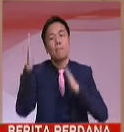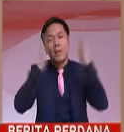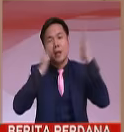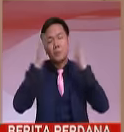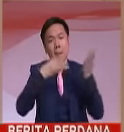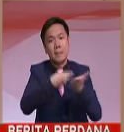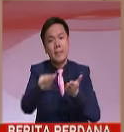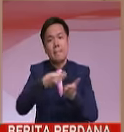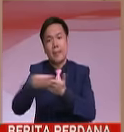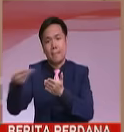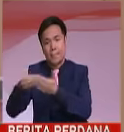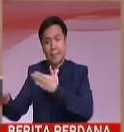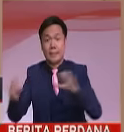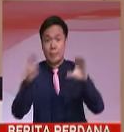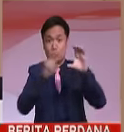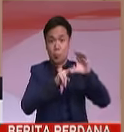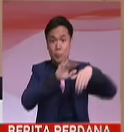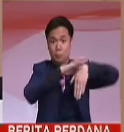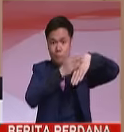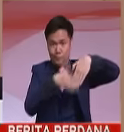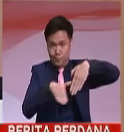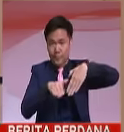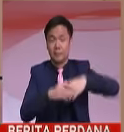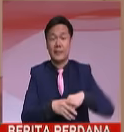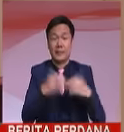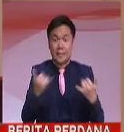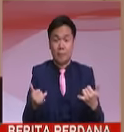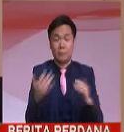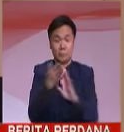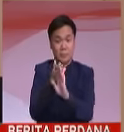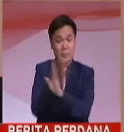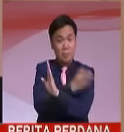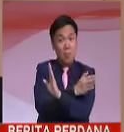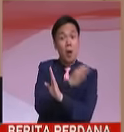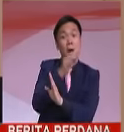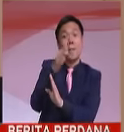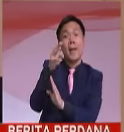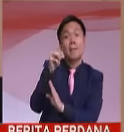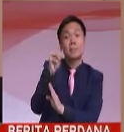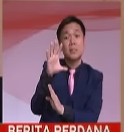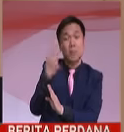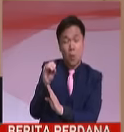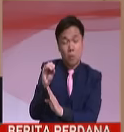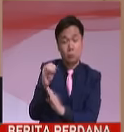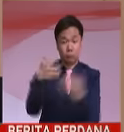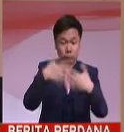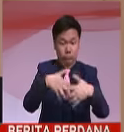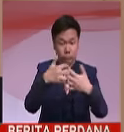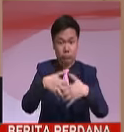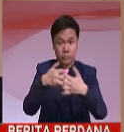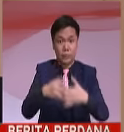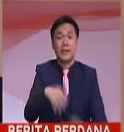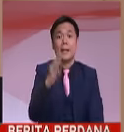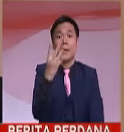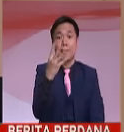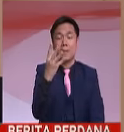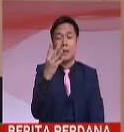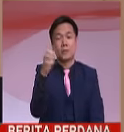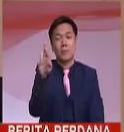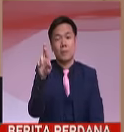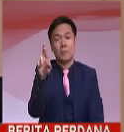Hai BF Hai wtpm shionle book cover CVT it's about potentials